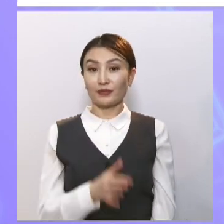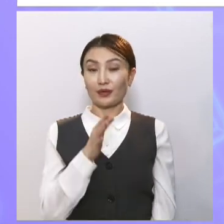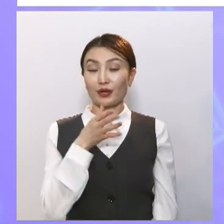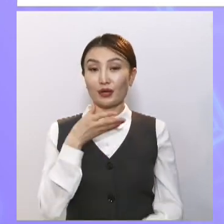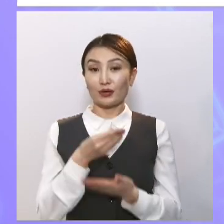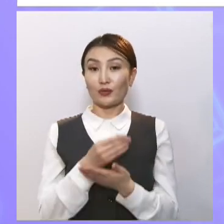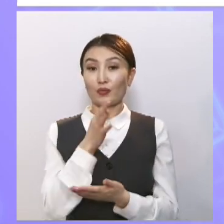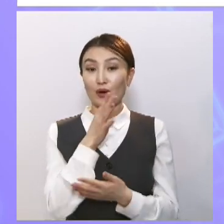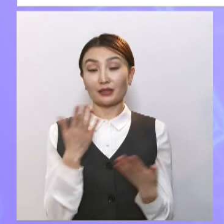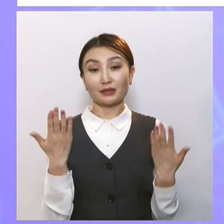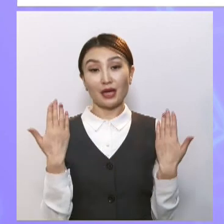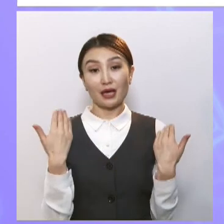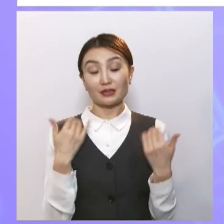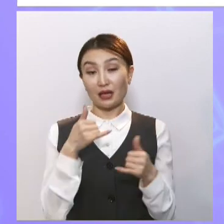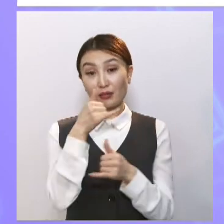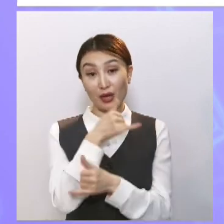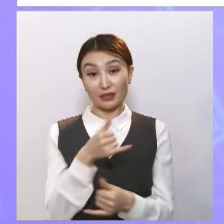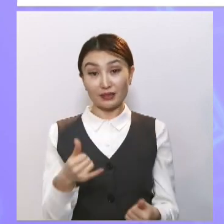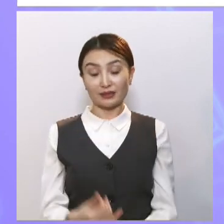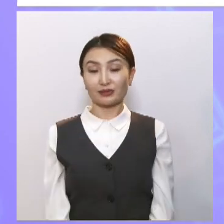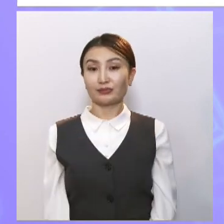Убағында ес албайсың.